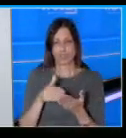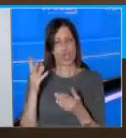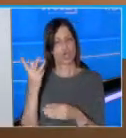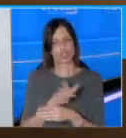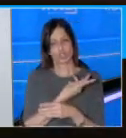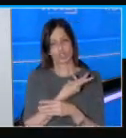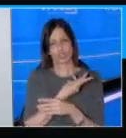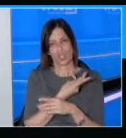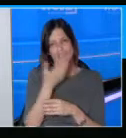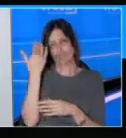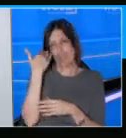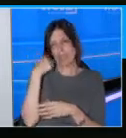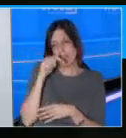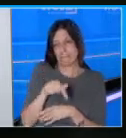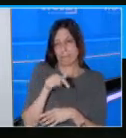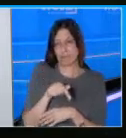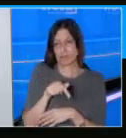השגרה שהייתה כאן